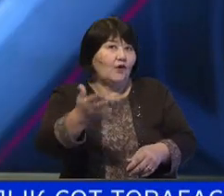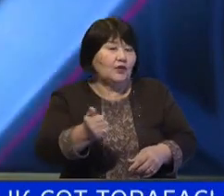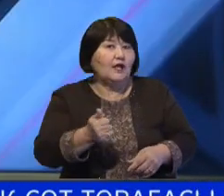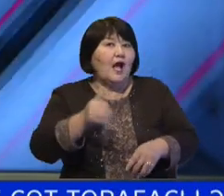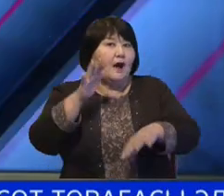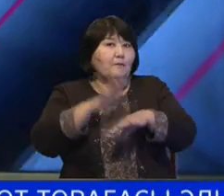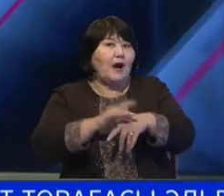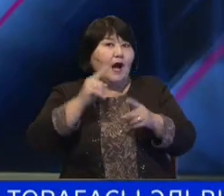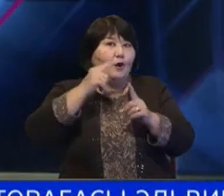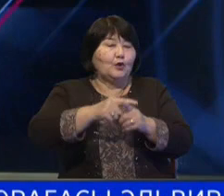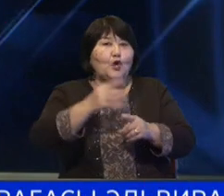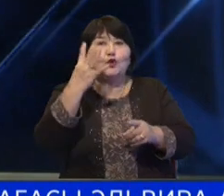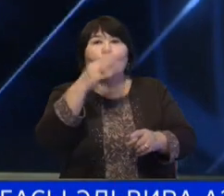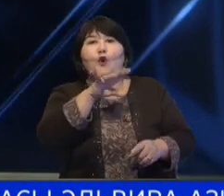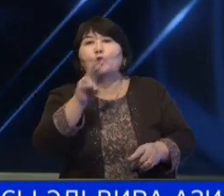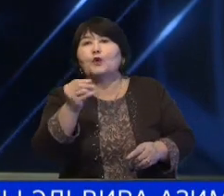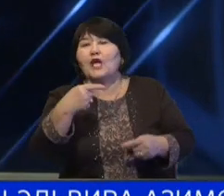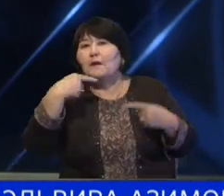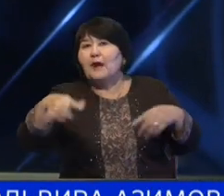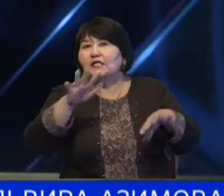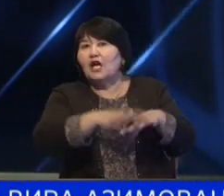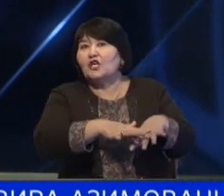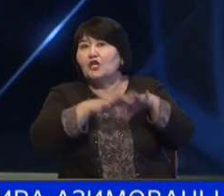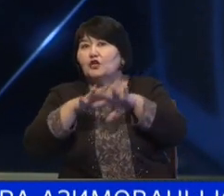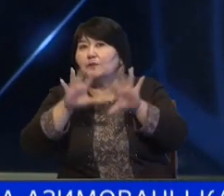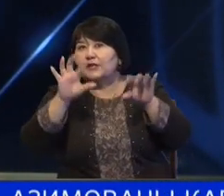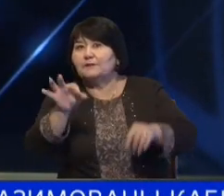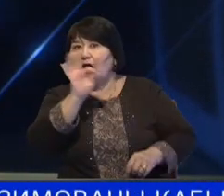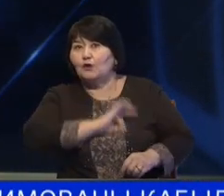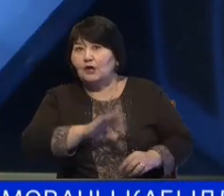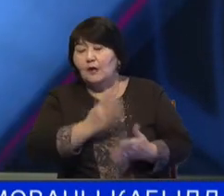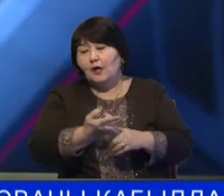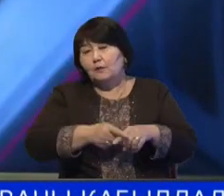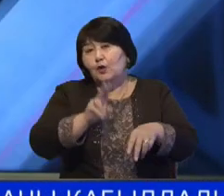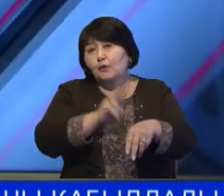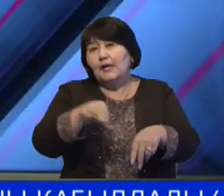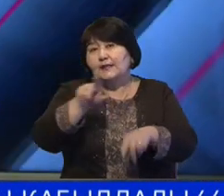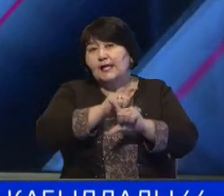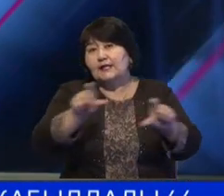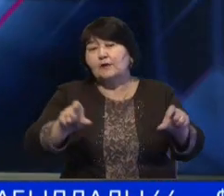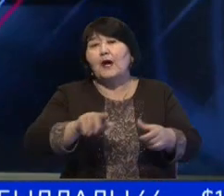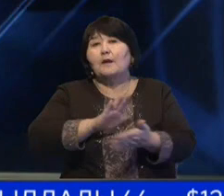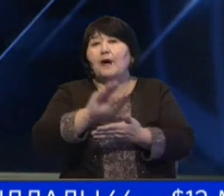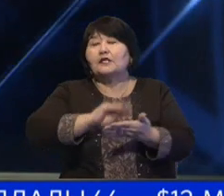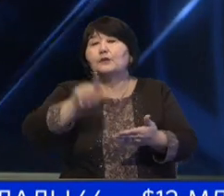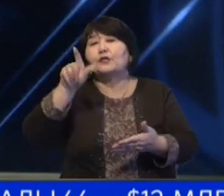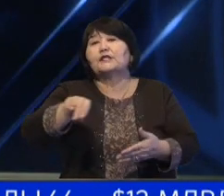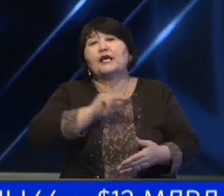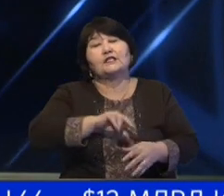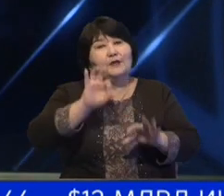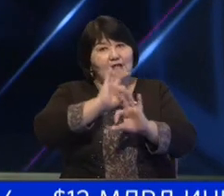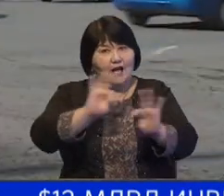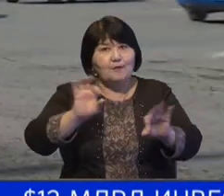банк қосымшасы арқылы 4 миллион теңгесін басқа есепшотқа заңсыз аударып алған. Бұл туралы полиция департаментінің баспасөз қызметі